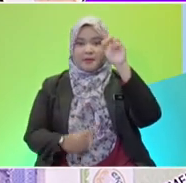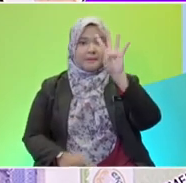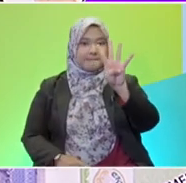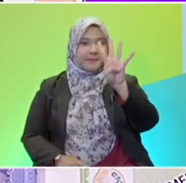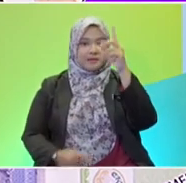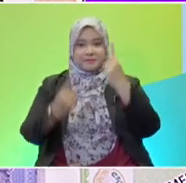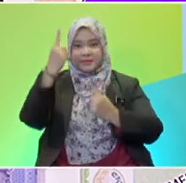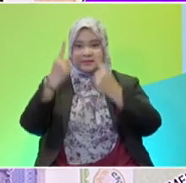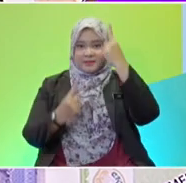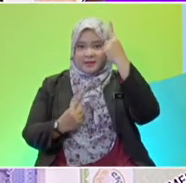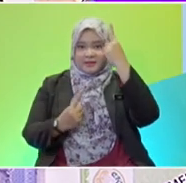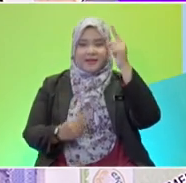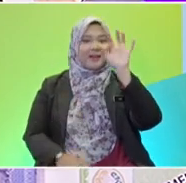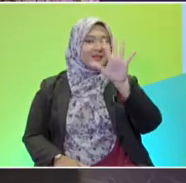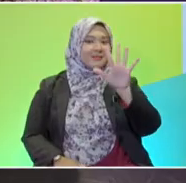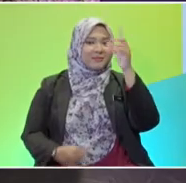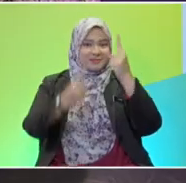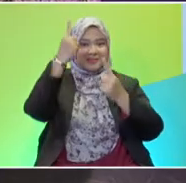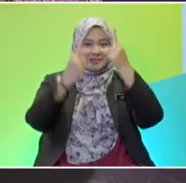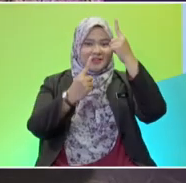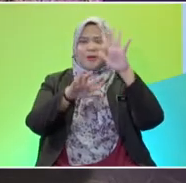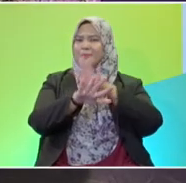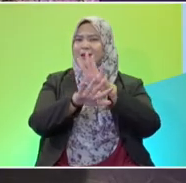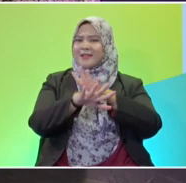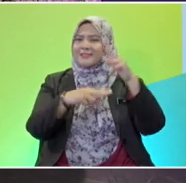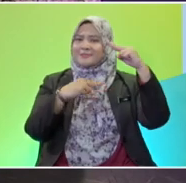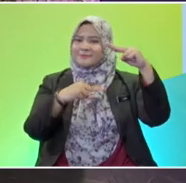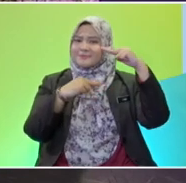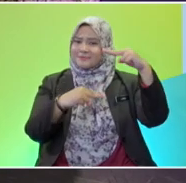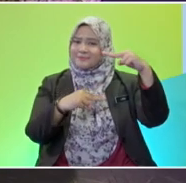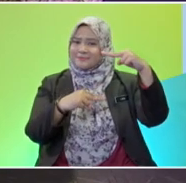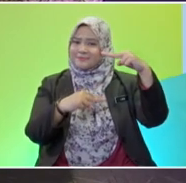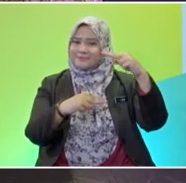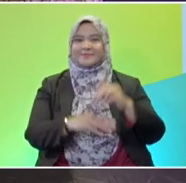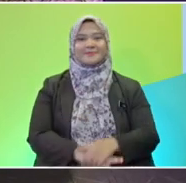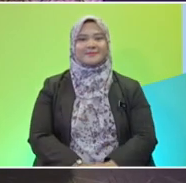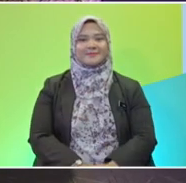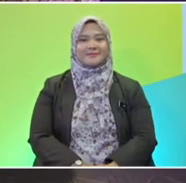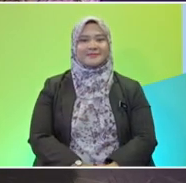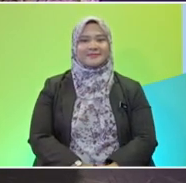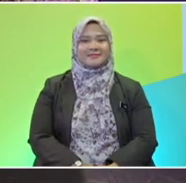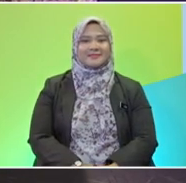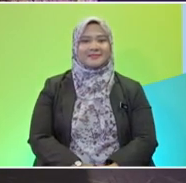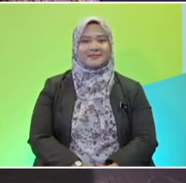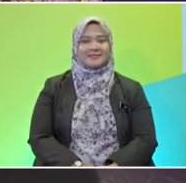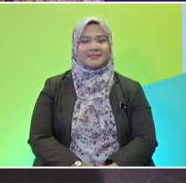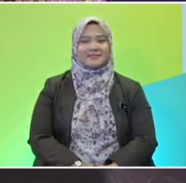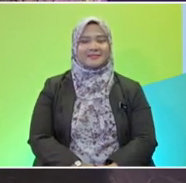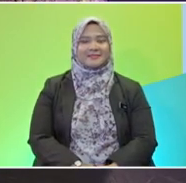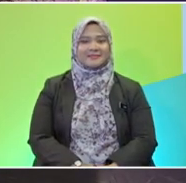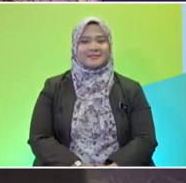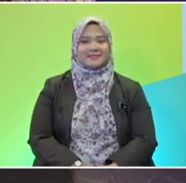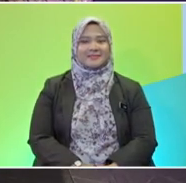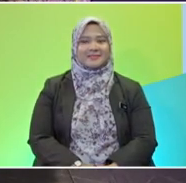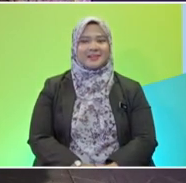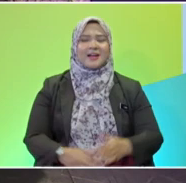lima Wah banyaknya ganjaran kita rekan-rekan di rumahnya Saya